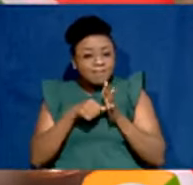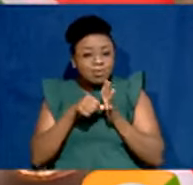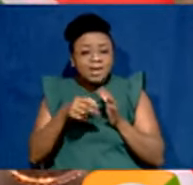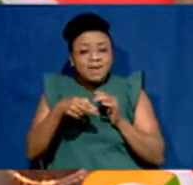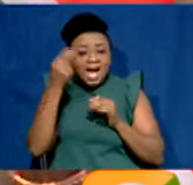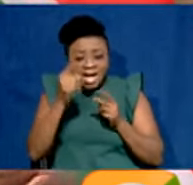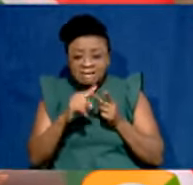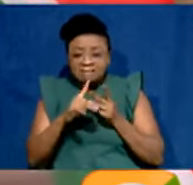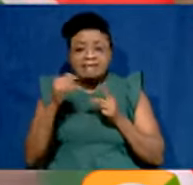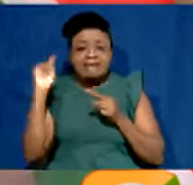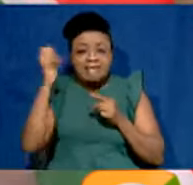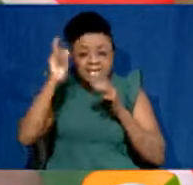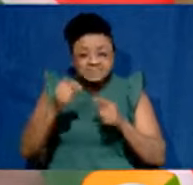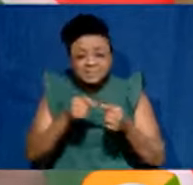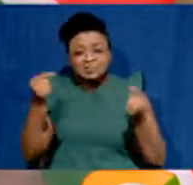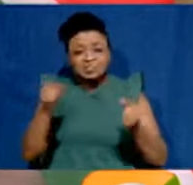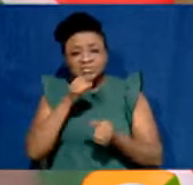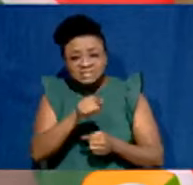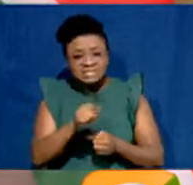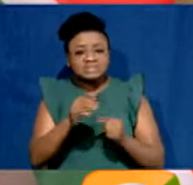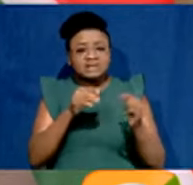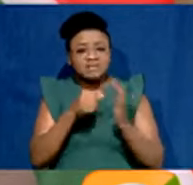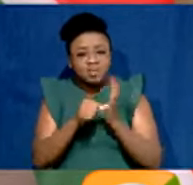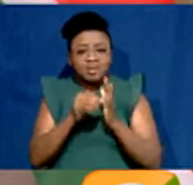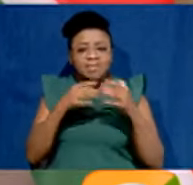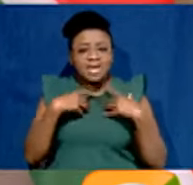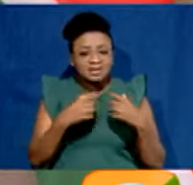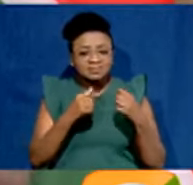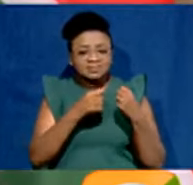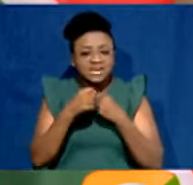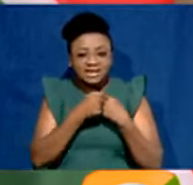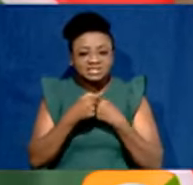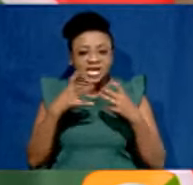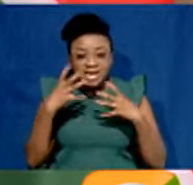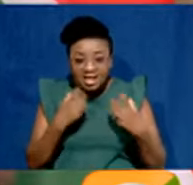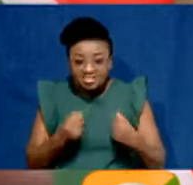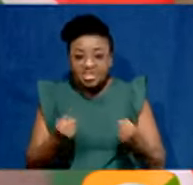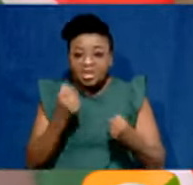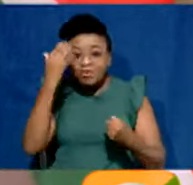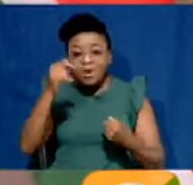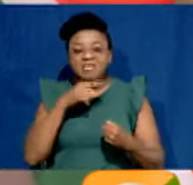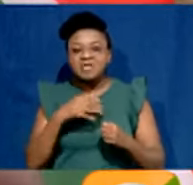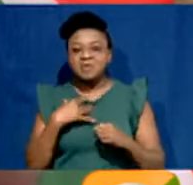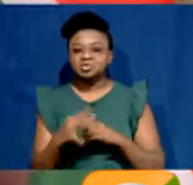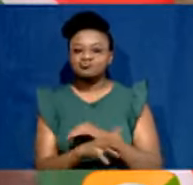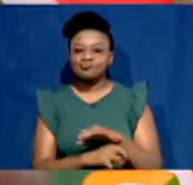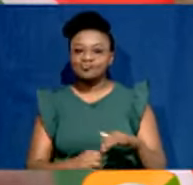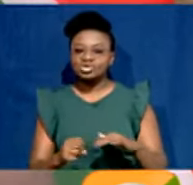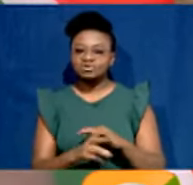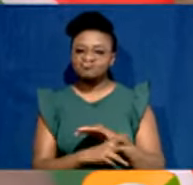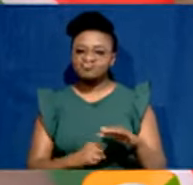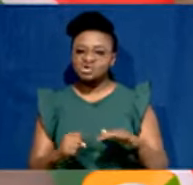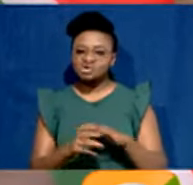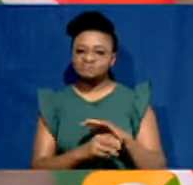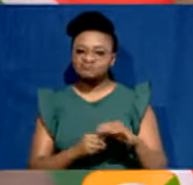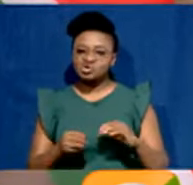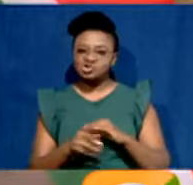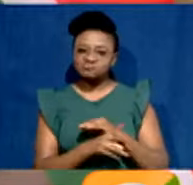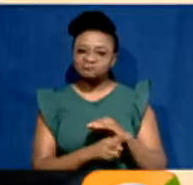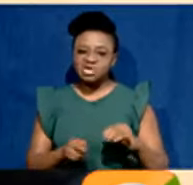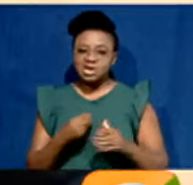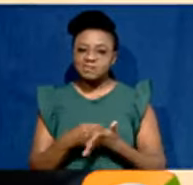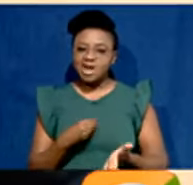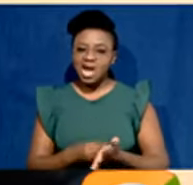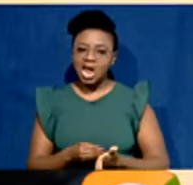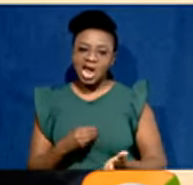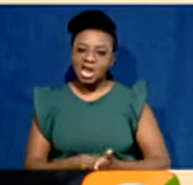hii mambo ya health, kwa sababu wanataka kuendelea kuiba pesa ya wananchi ama ya afya. Kwa nini usiwafungulie mashtaka, Mheshimiwa